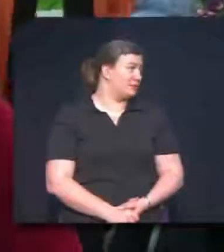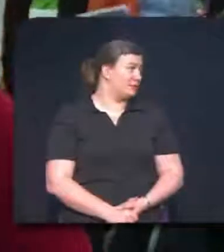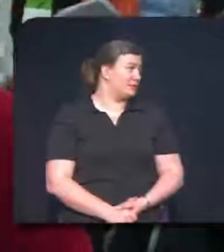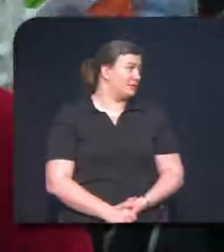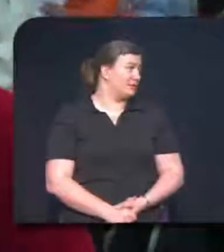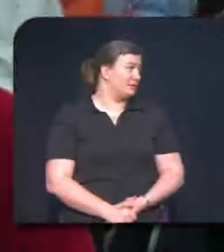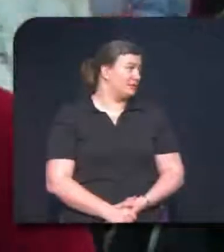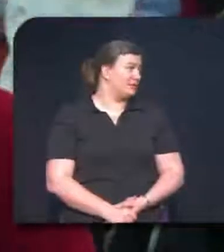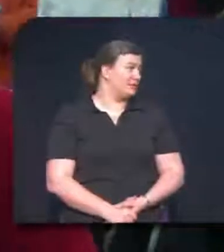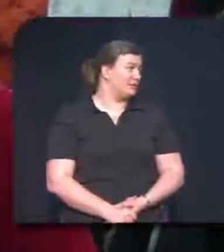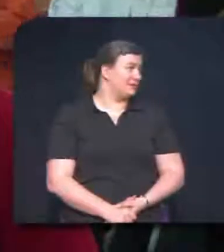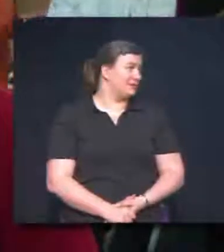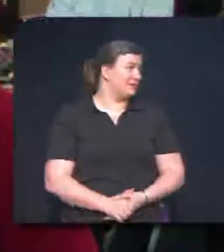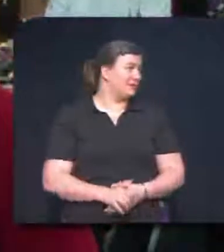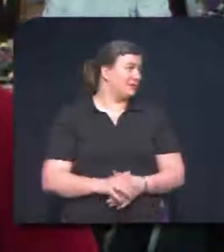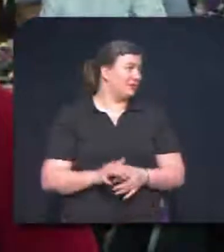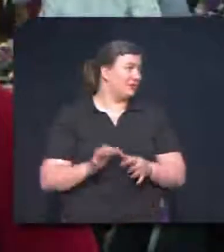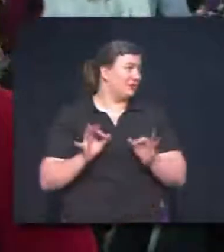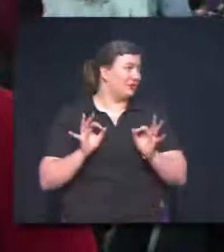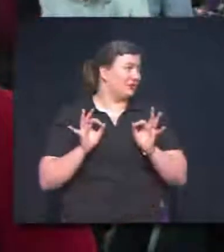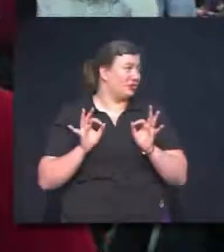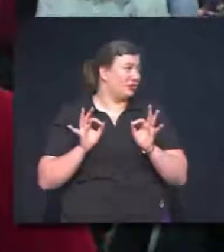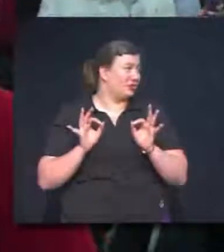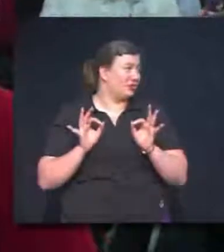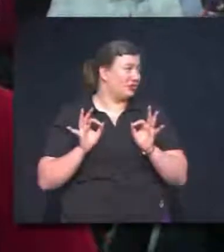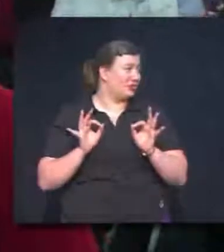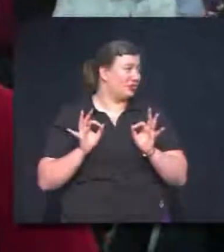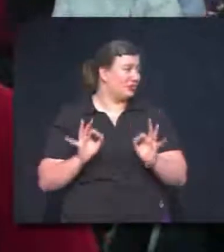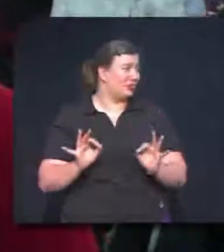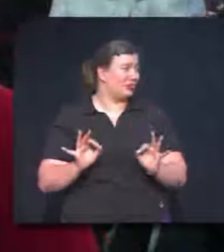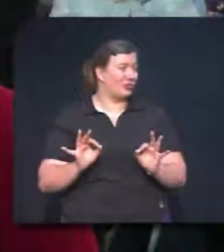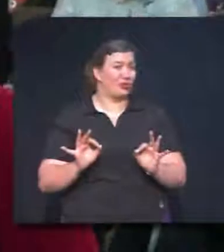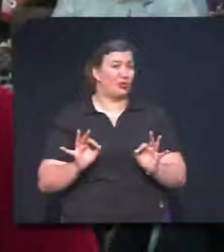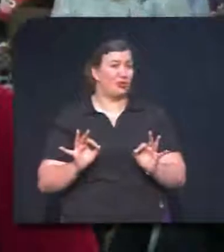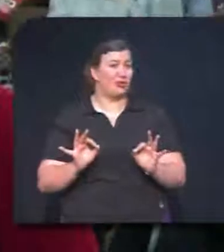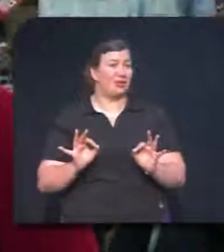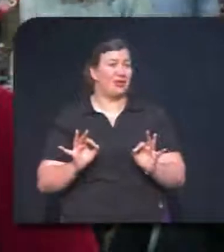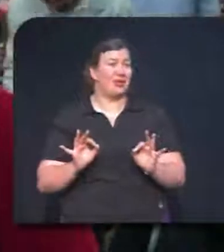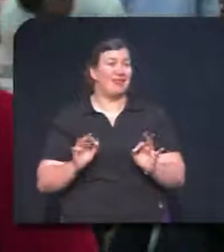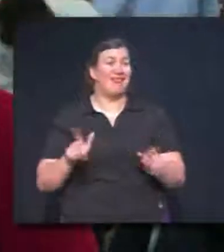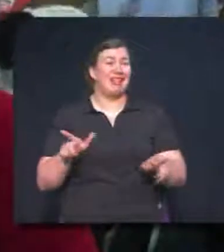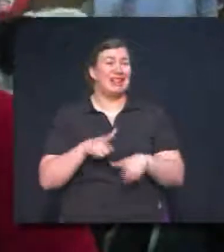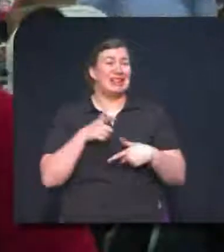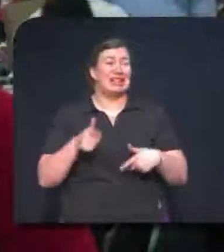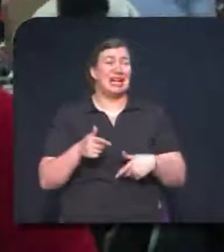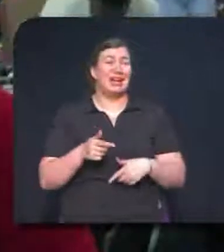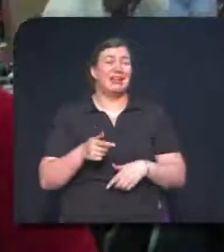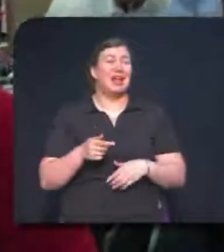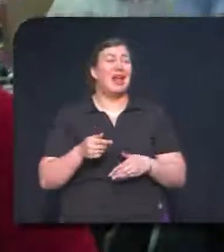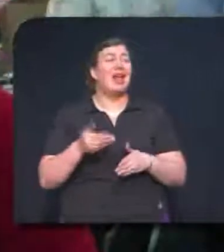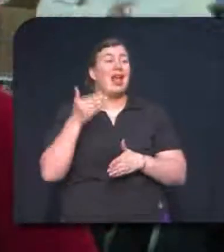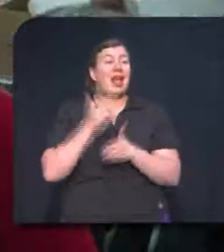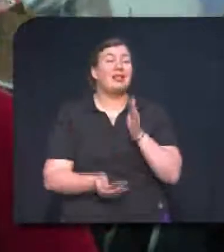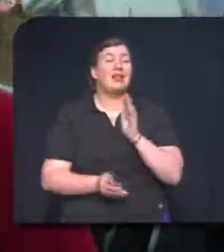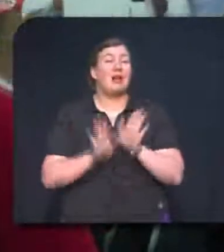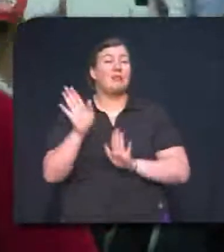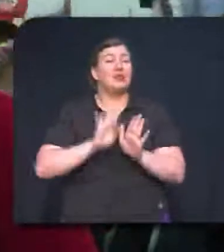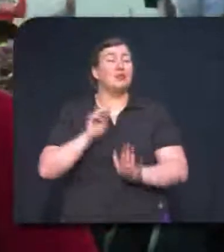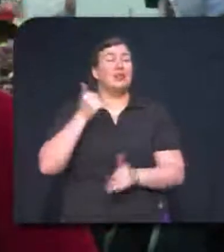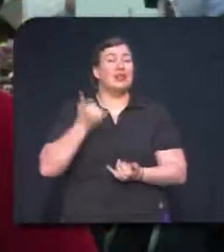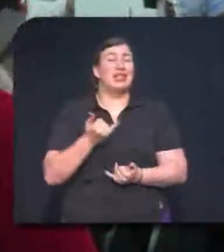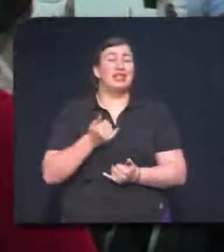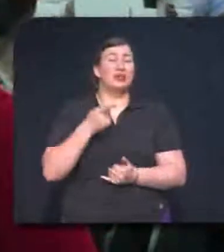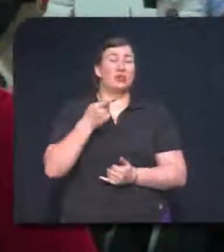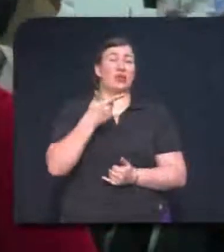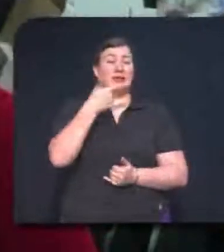gut und auch noch zur Erinnerung es ist keine Endabstimmung es braucht keine zwei Drittel Mehrheit hier wird jetzt nur